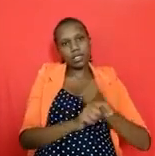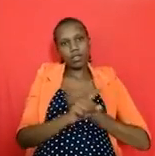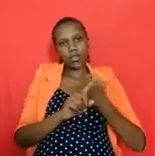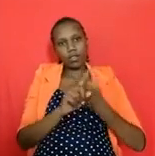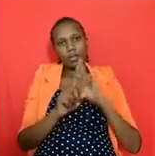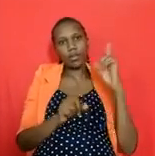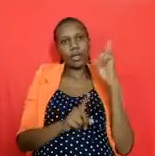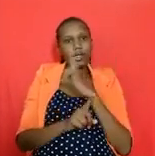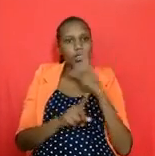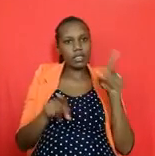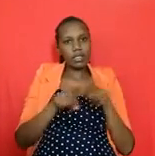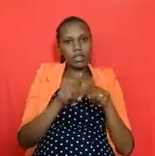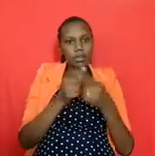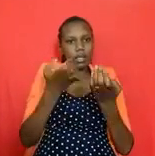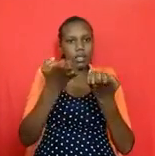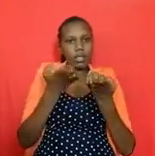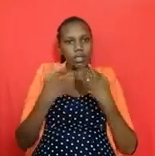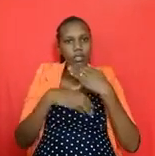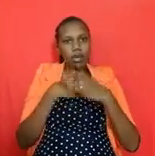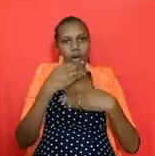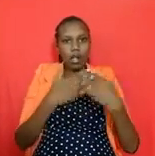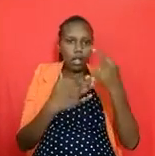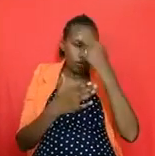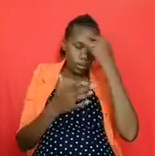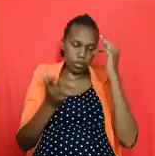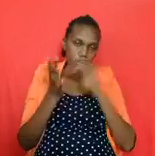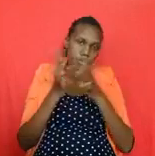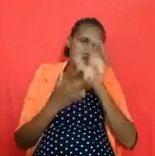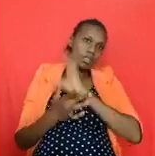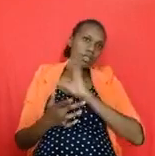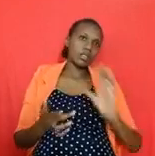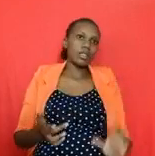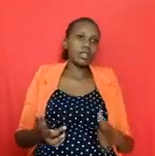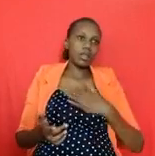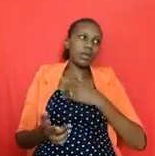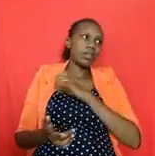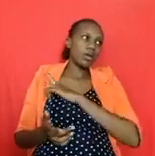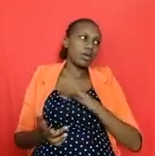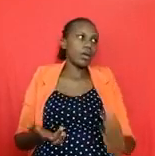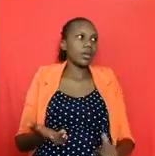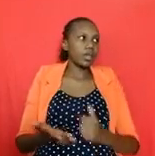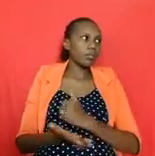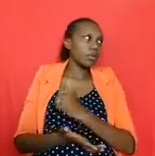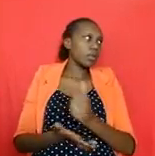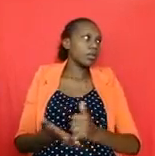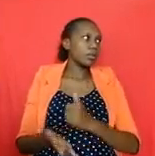mothe ona mabata-inĩ maitũ mothe nĩ ũndũ wa jesu kristo mwathani witũ